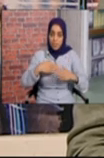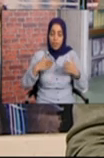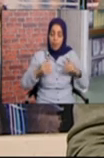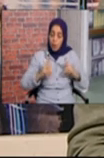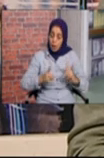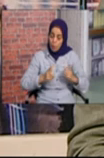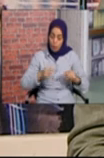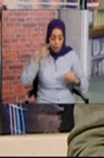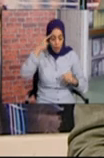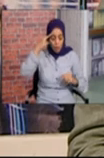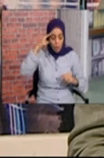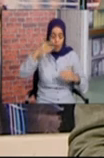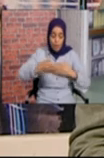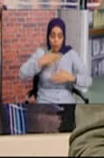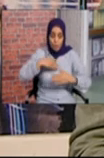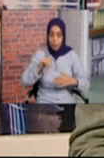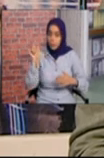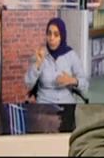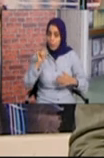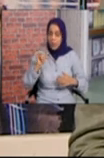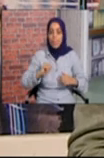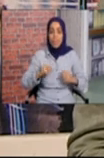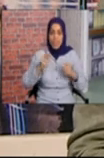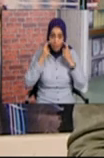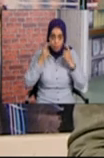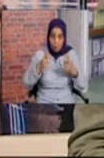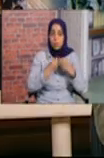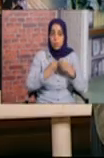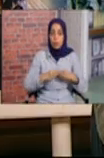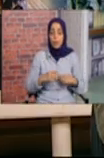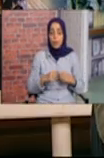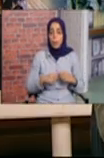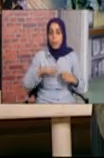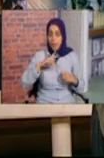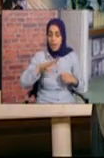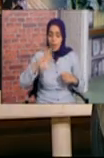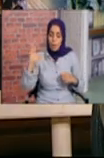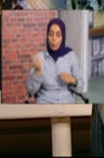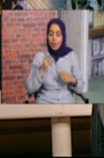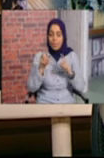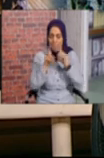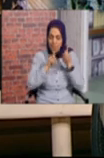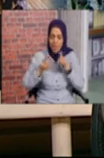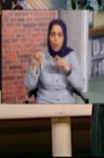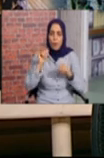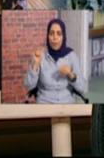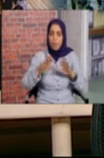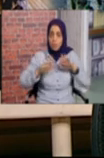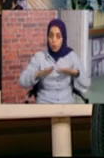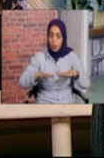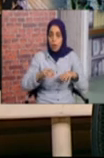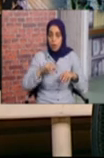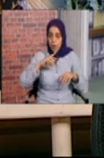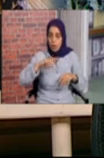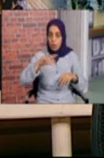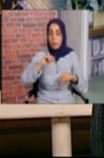المجر لنستكمل هذا الحوار المهم مع الاستاذه نوره راشد؟ ابقوا معنا مشاهدينا الكرام. الحقيقه مجموعه رسائل مهمه جدا، علشان كده نتوقف مع جمله